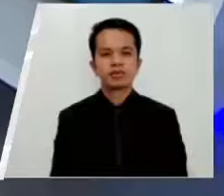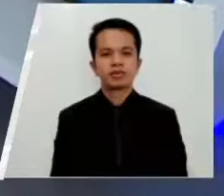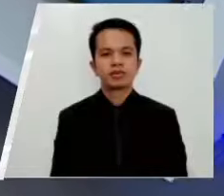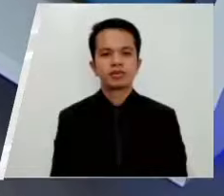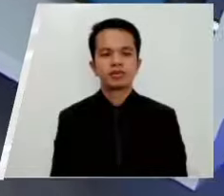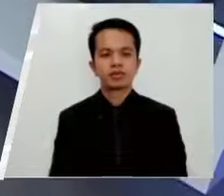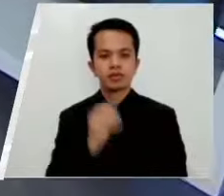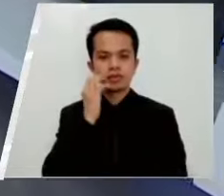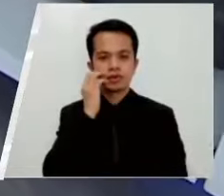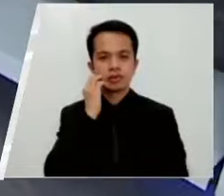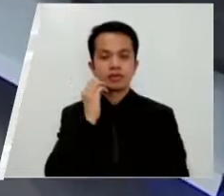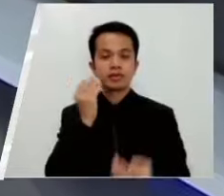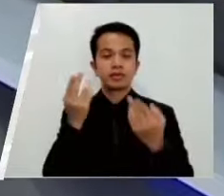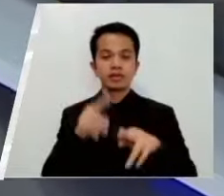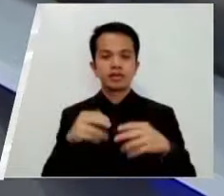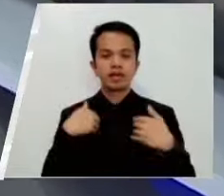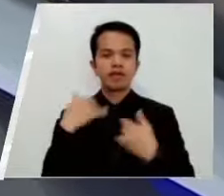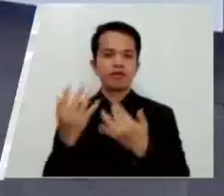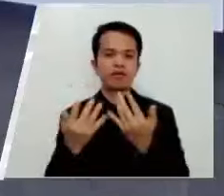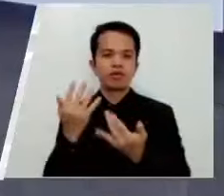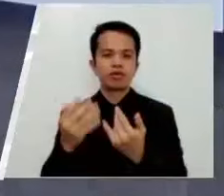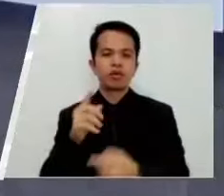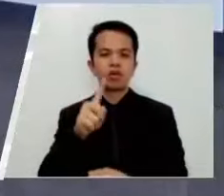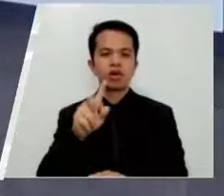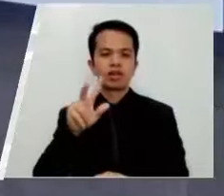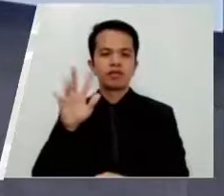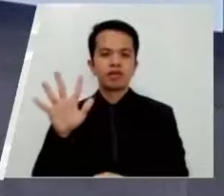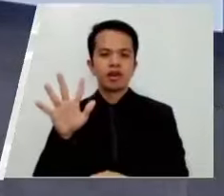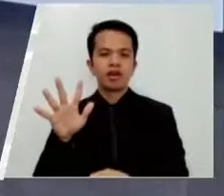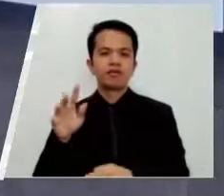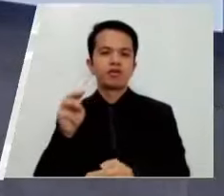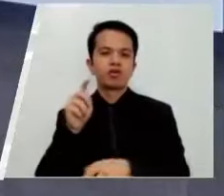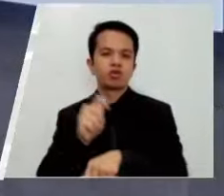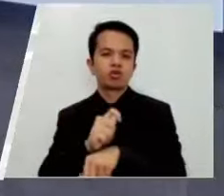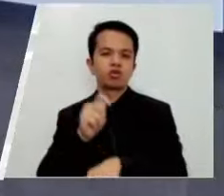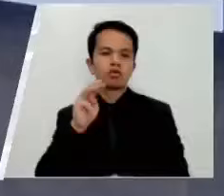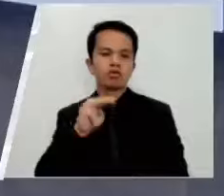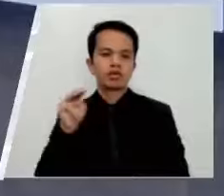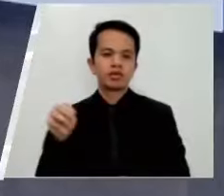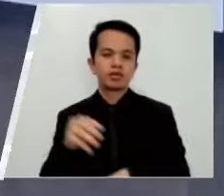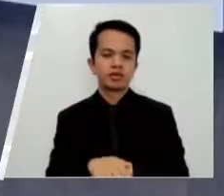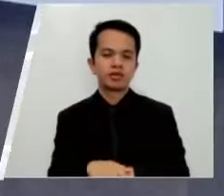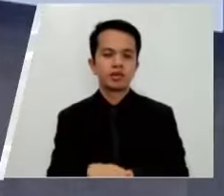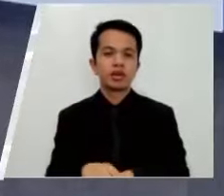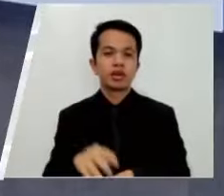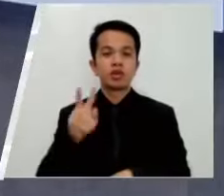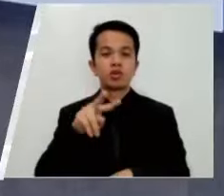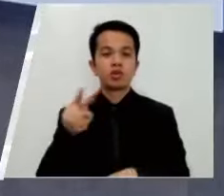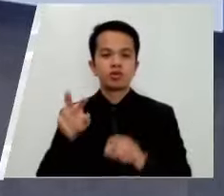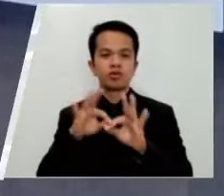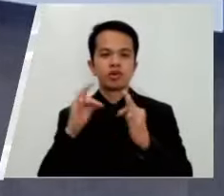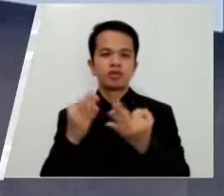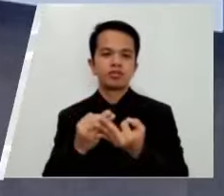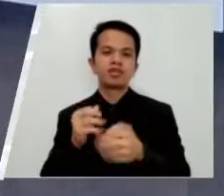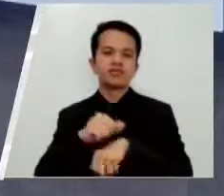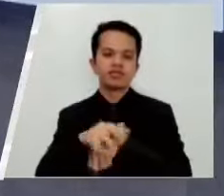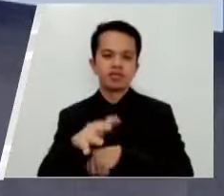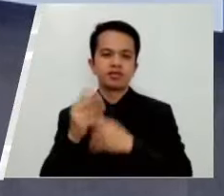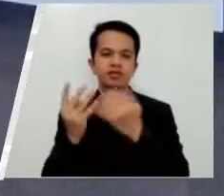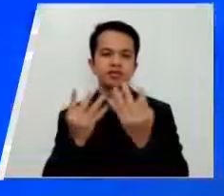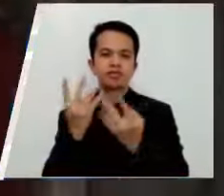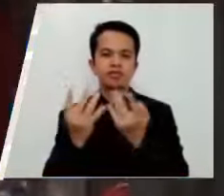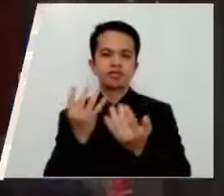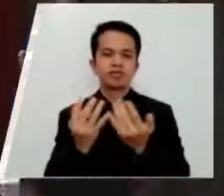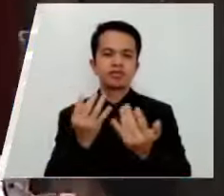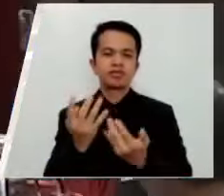Nagkasunog din kanina umaga sa barangay 135 sa Tondo, Maynila. Halos 20 pamilya ang apektado. Gawa sa light material sa mga bahay